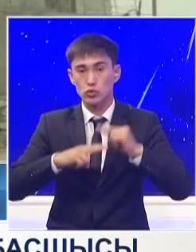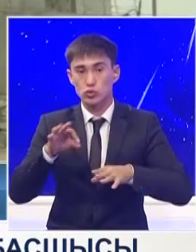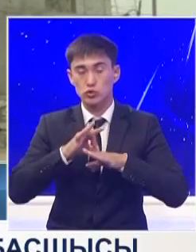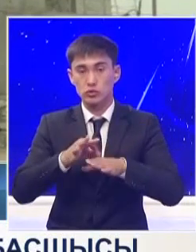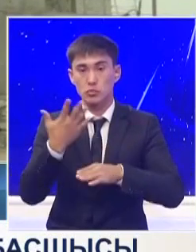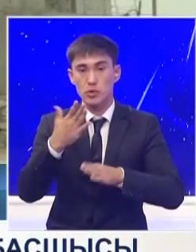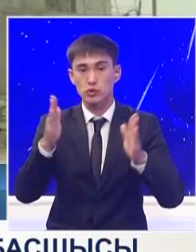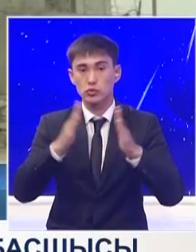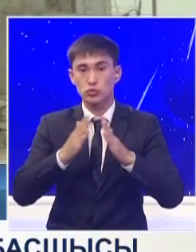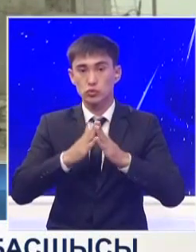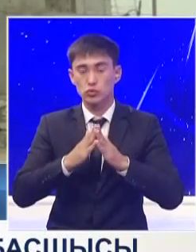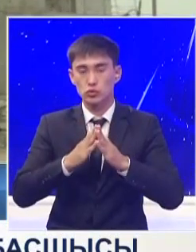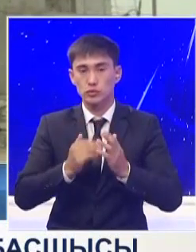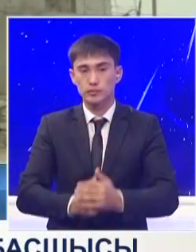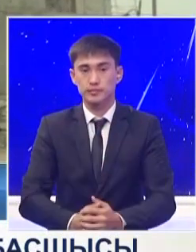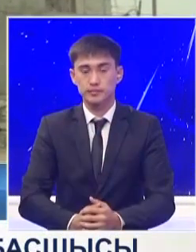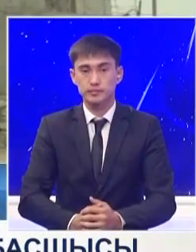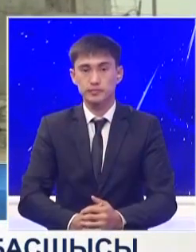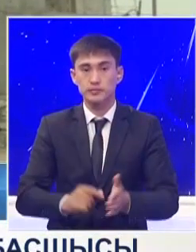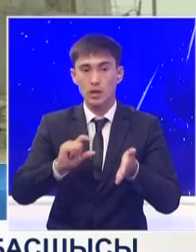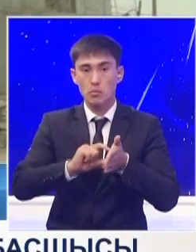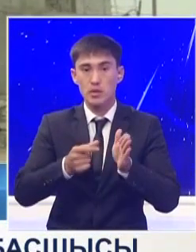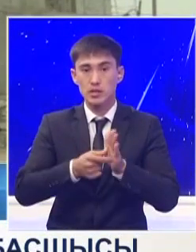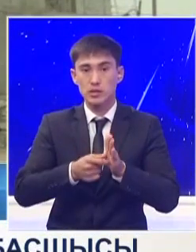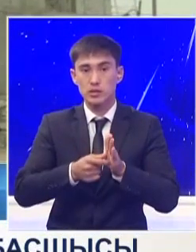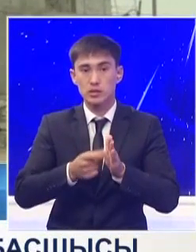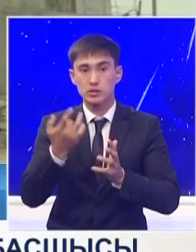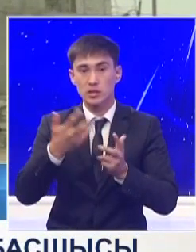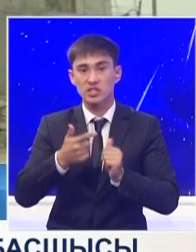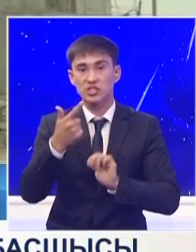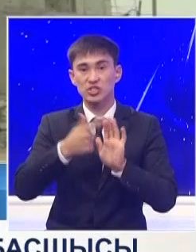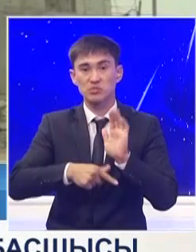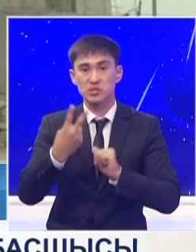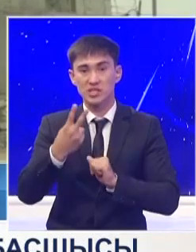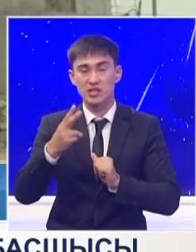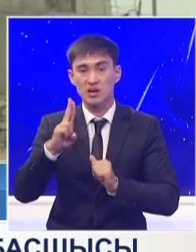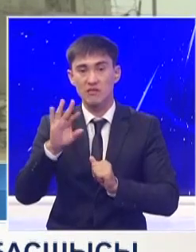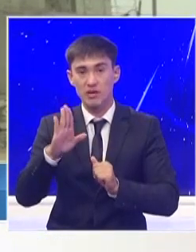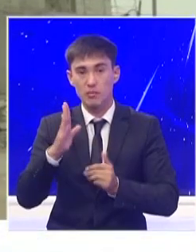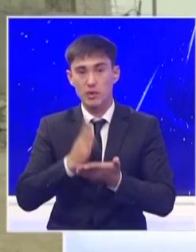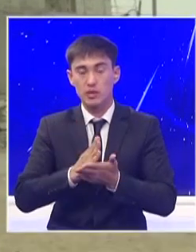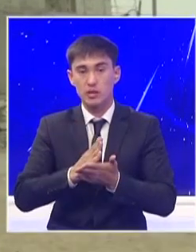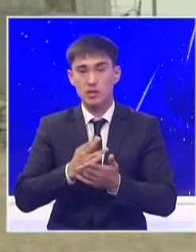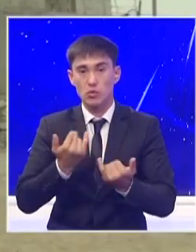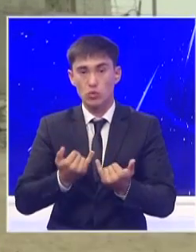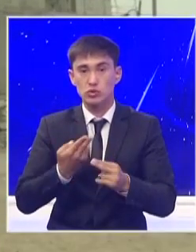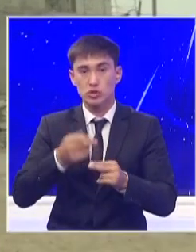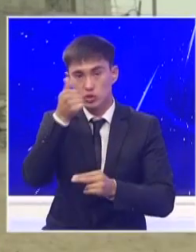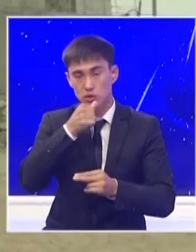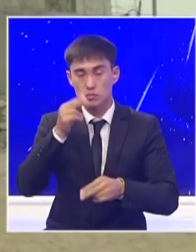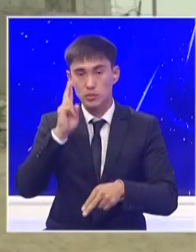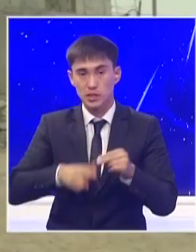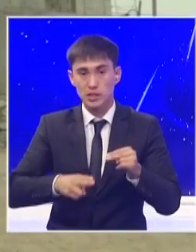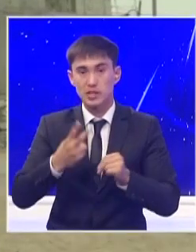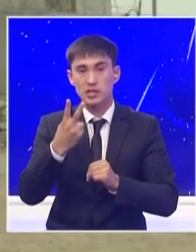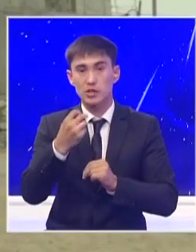5 үйдің пәтер саны 72. 3 үй осы жыл бітеді. 216